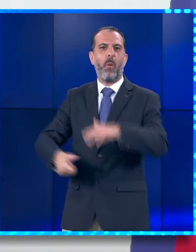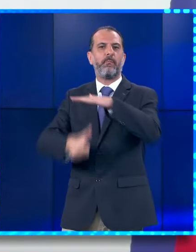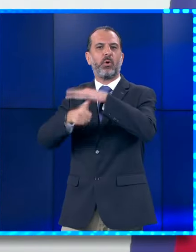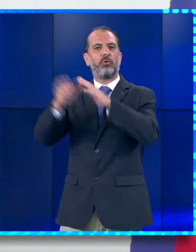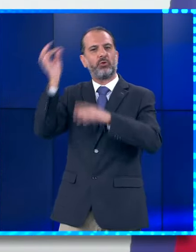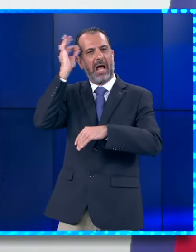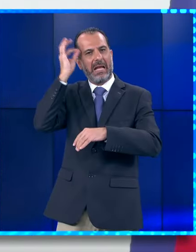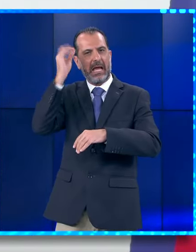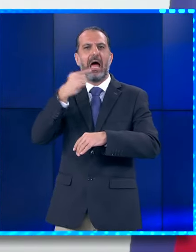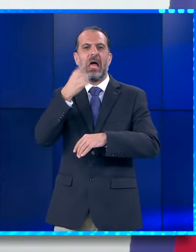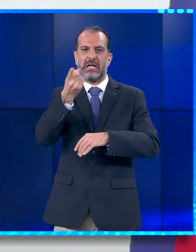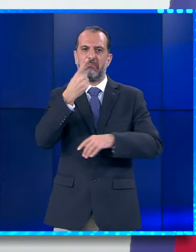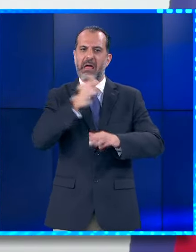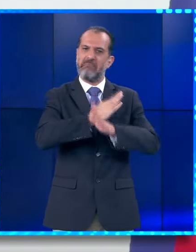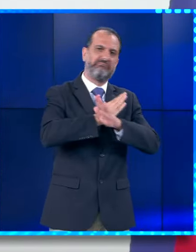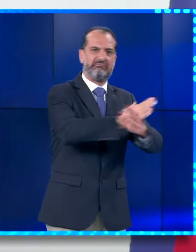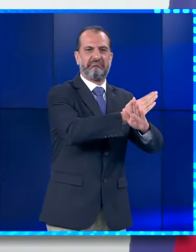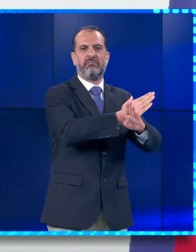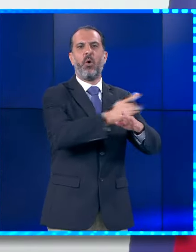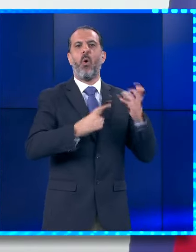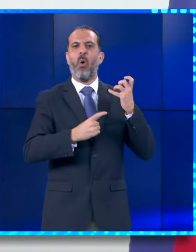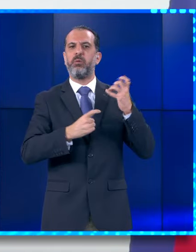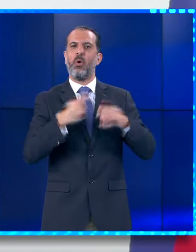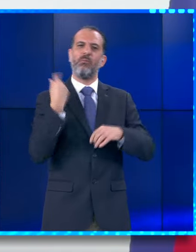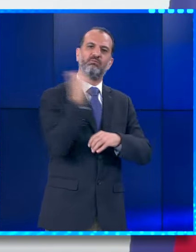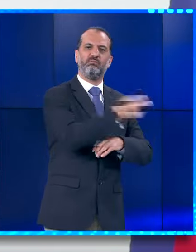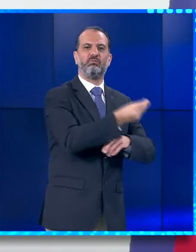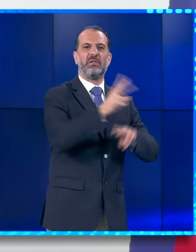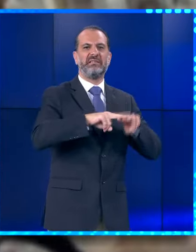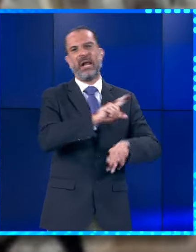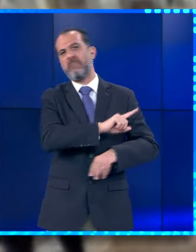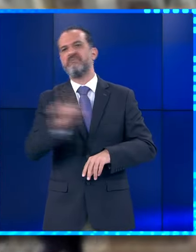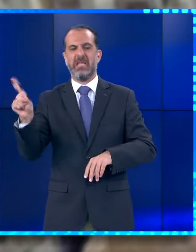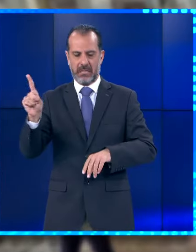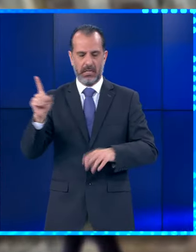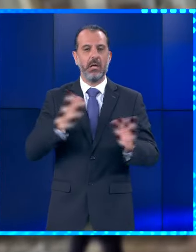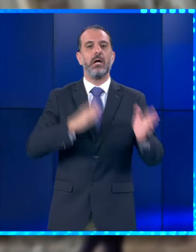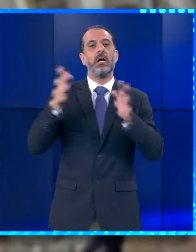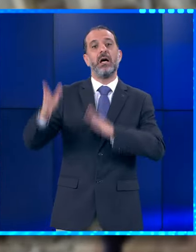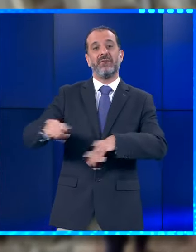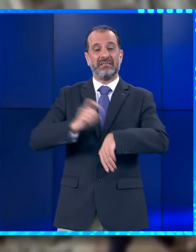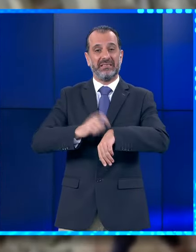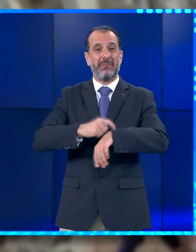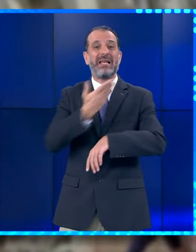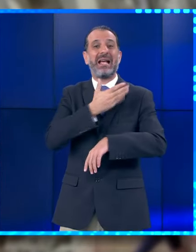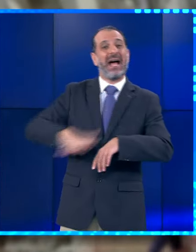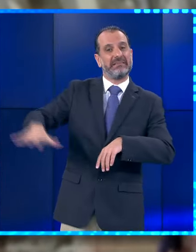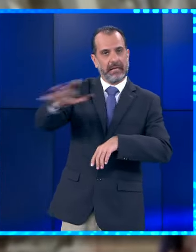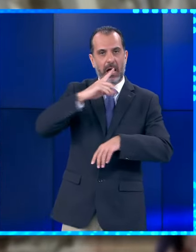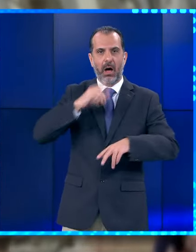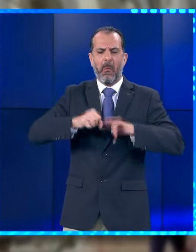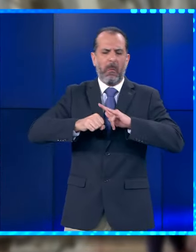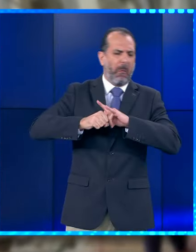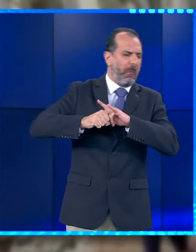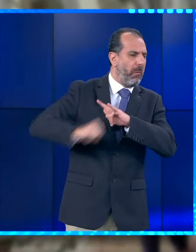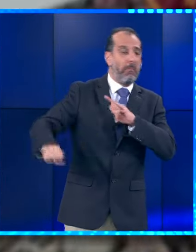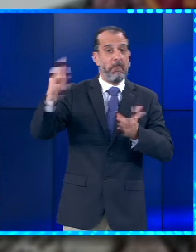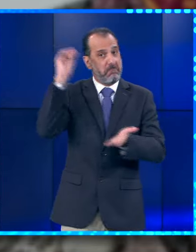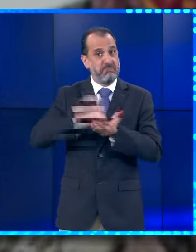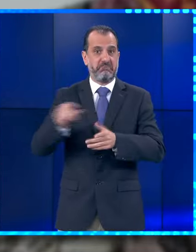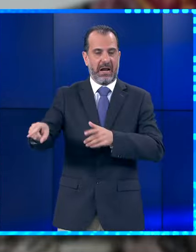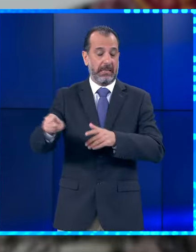εμπάργκο όπλων εναντίον του Ισραήλ. Τα μέτωπα είναι όλα ανοιχτά, με τη Γάζα να βρίσκεται και πάλι στο έλεος των αεροπορικών επιθέσεων. Την ίδια